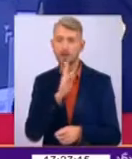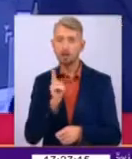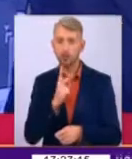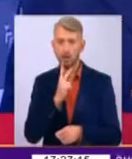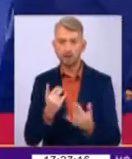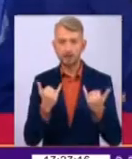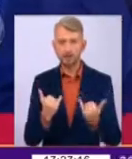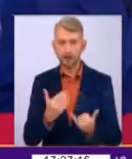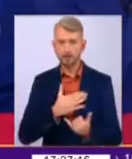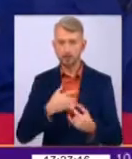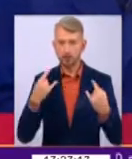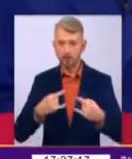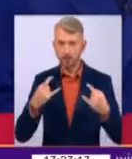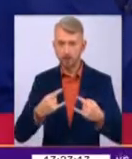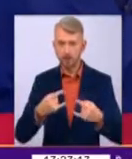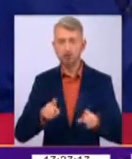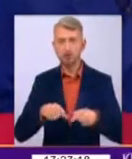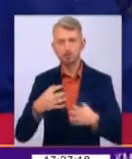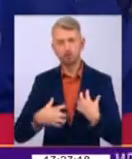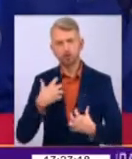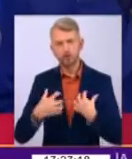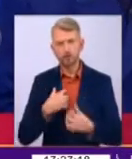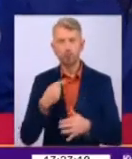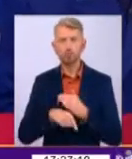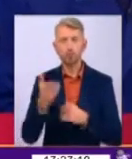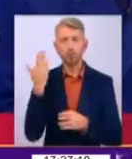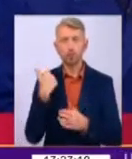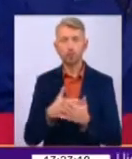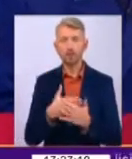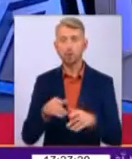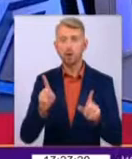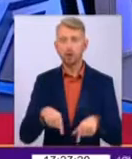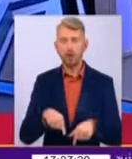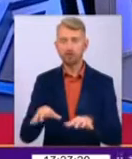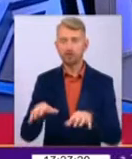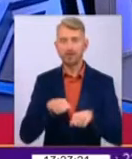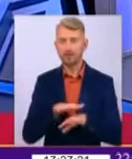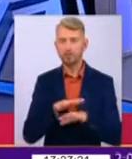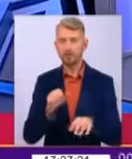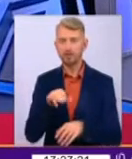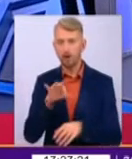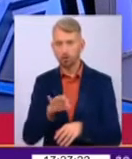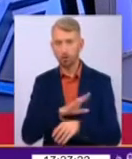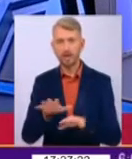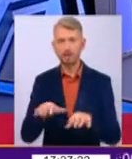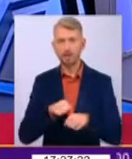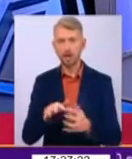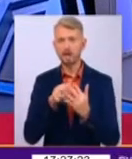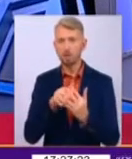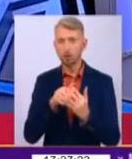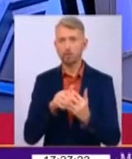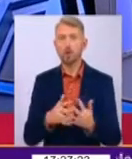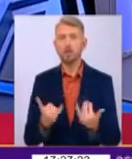зараз наш ефір, теж переживають, бо тоді нібито теж не забирали в АТО, не забирали на передову.